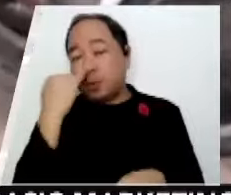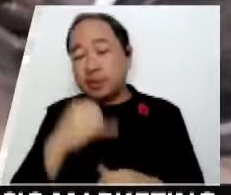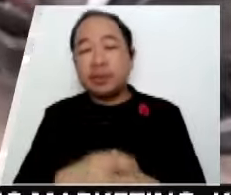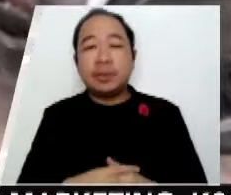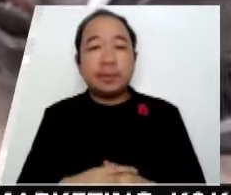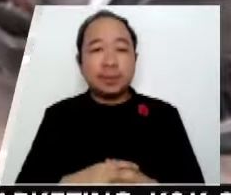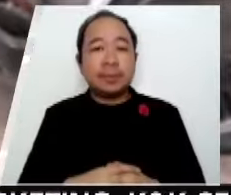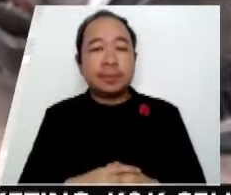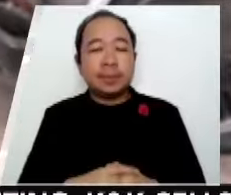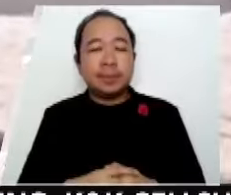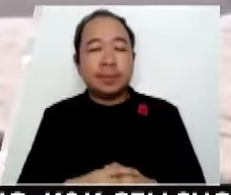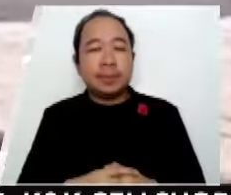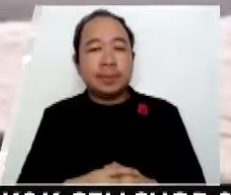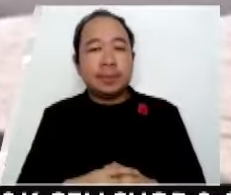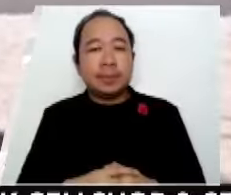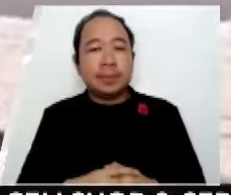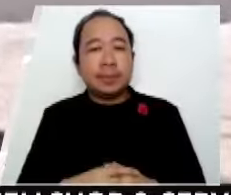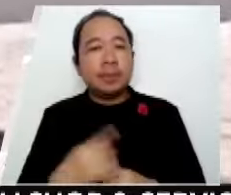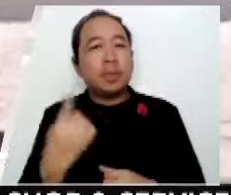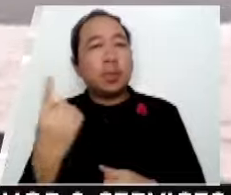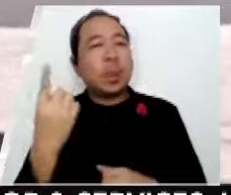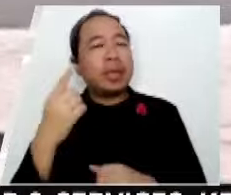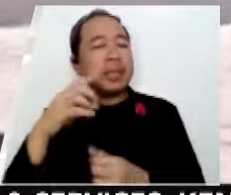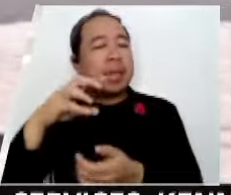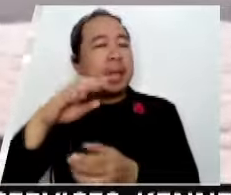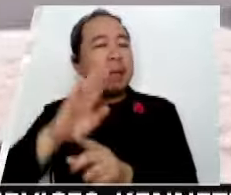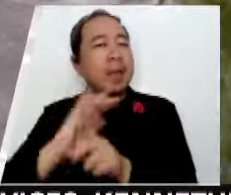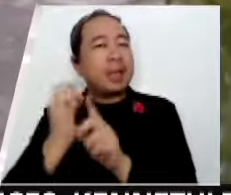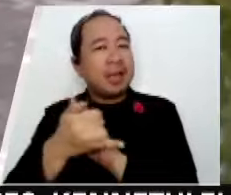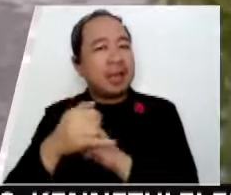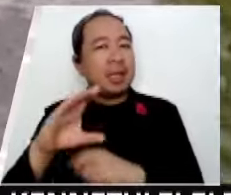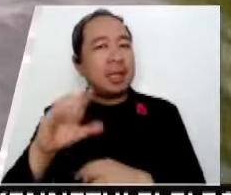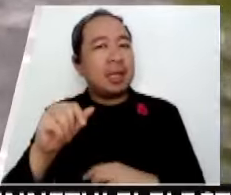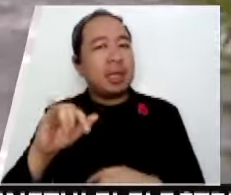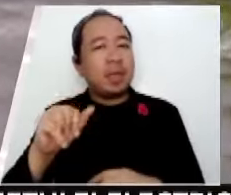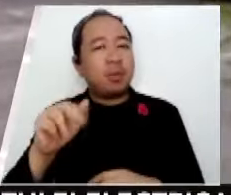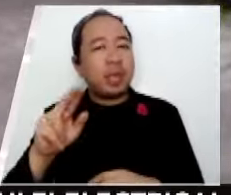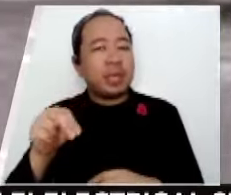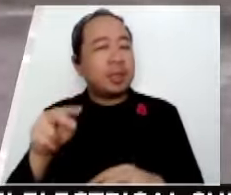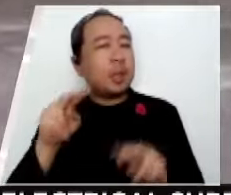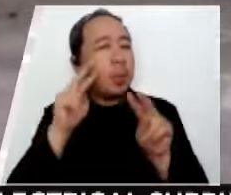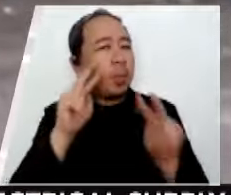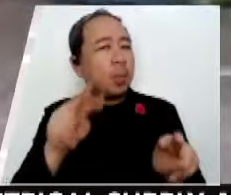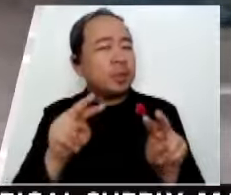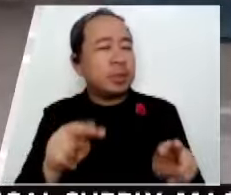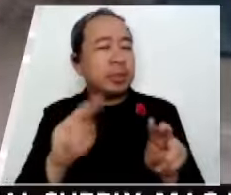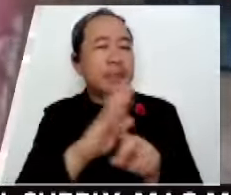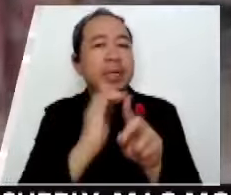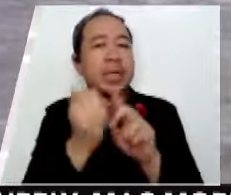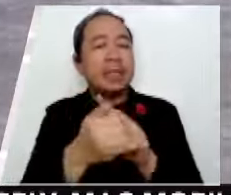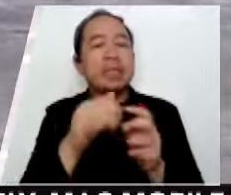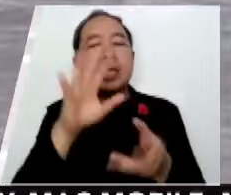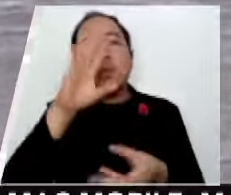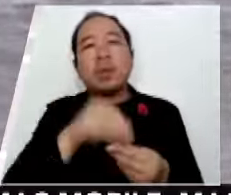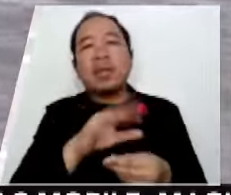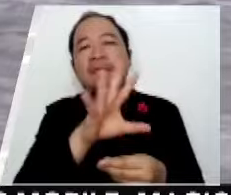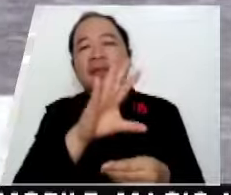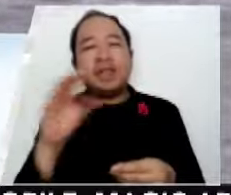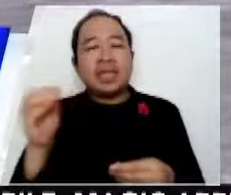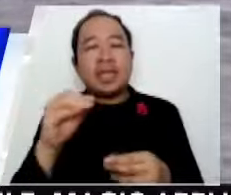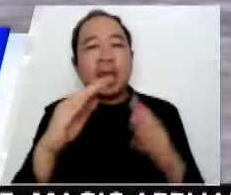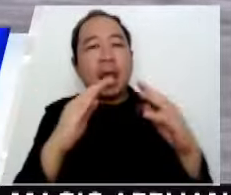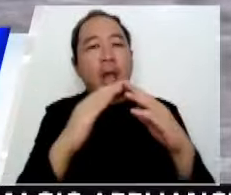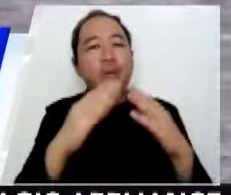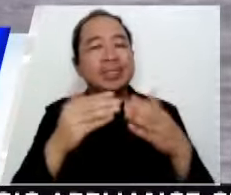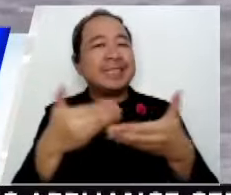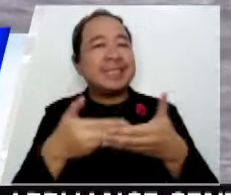Sa bayan ng Kawayan, nakamonitor ang barangay officials sa 50 kabahayang nasa bukana ng ilog matapos tumaas ang